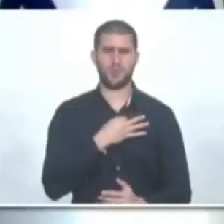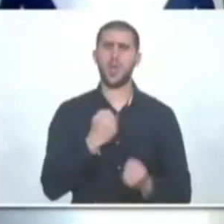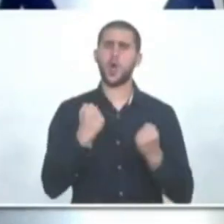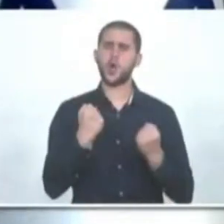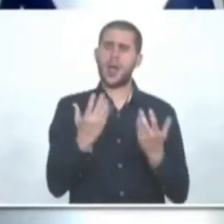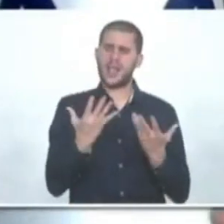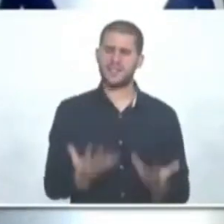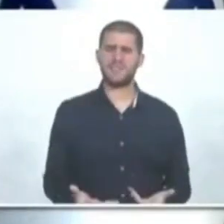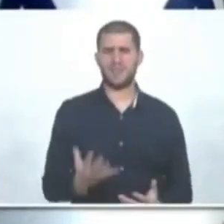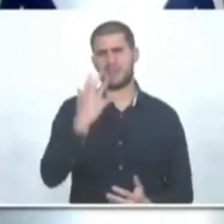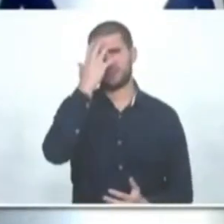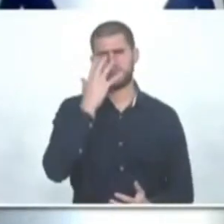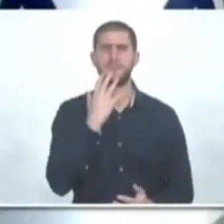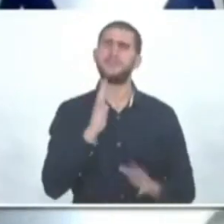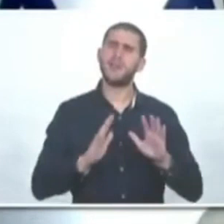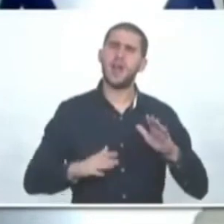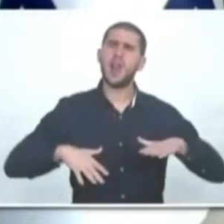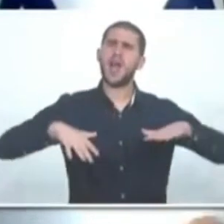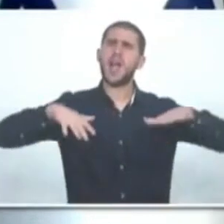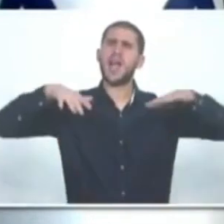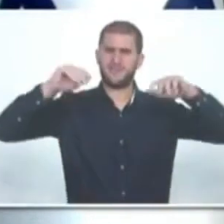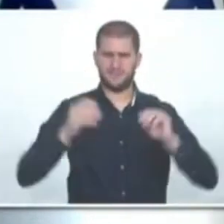הכבידה התמים, פשוט לרחף.